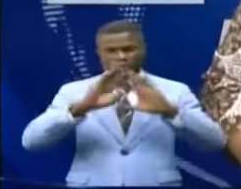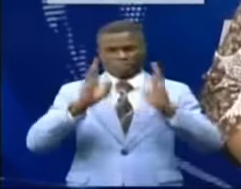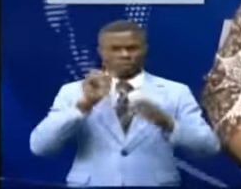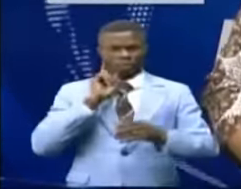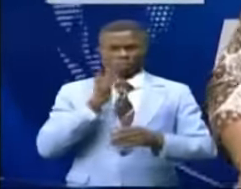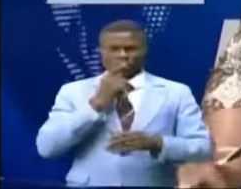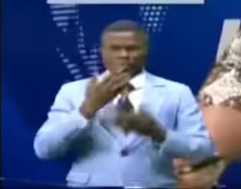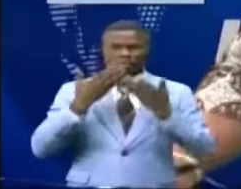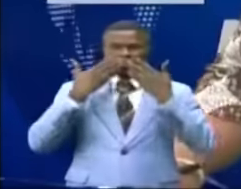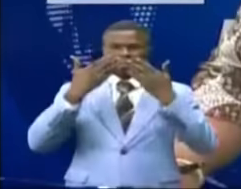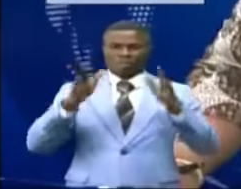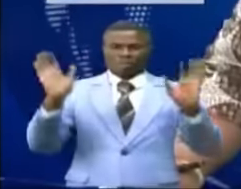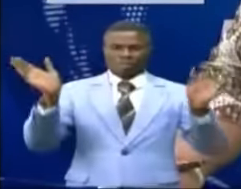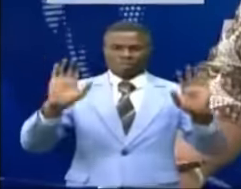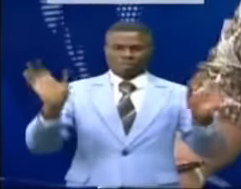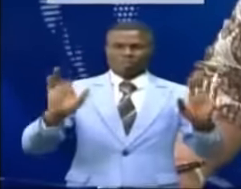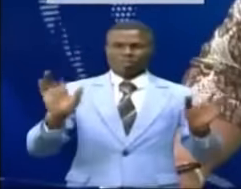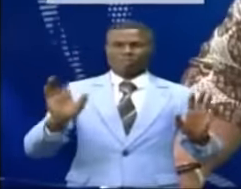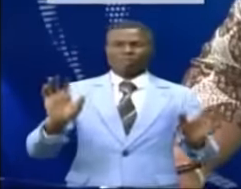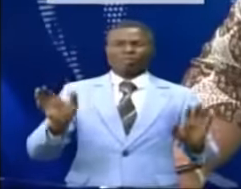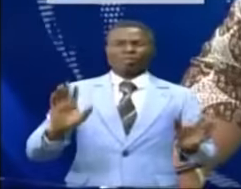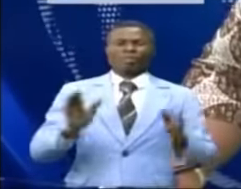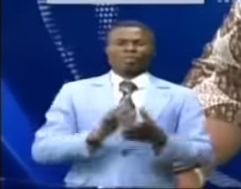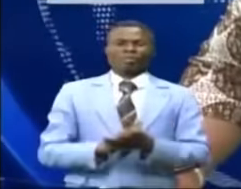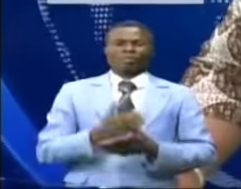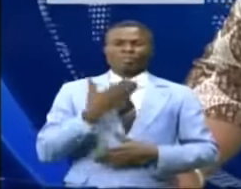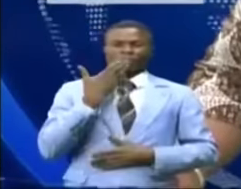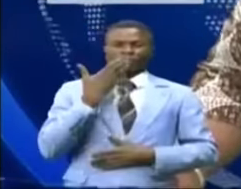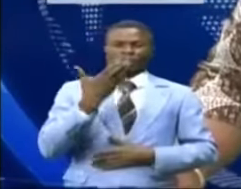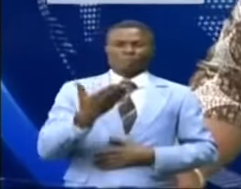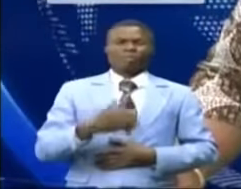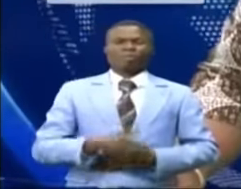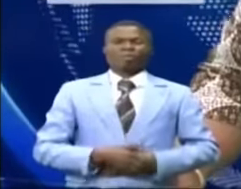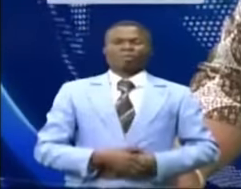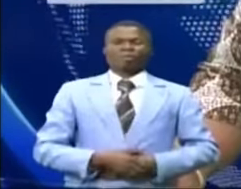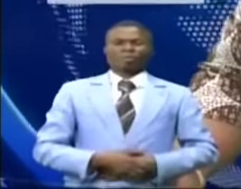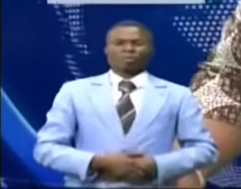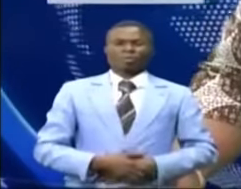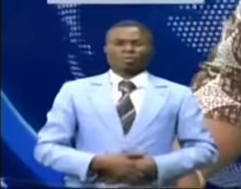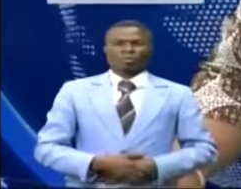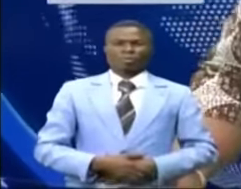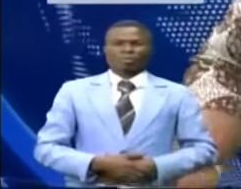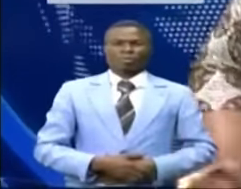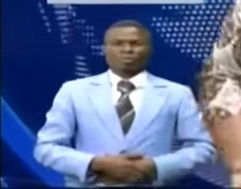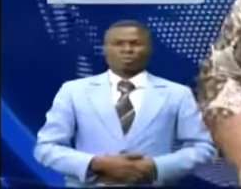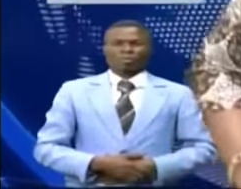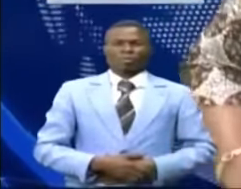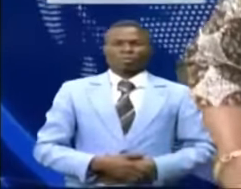20h. Très bon suite de programme sur la chaîne nationale et excellent début de week-end à toutes et à tous. Au revoir.